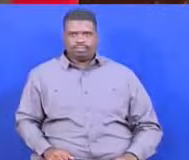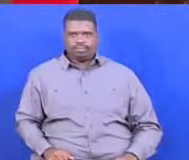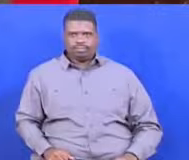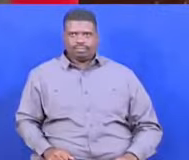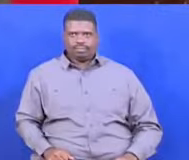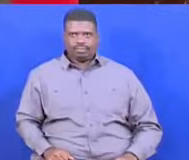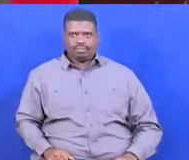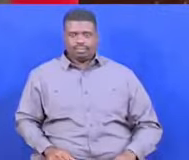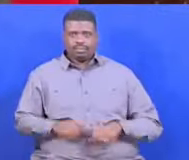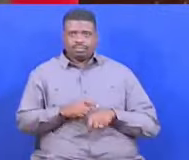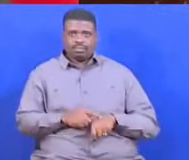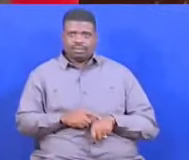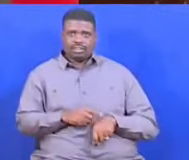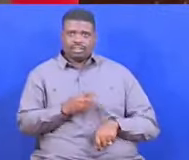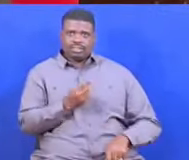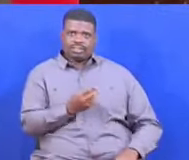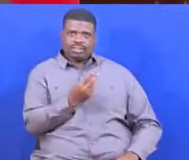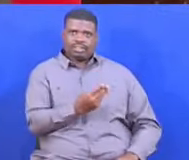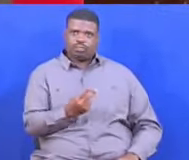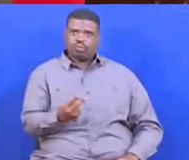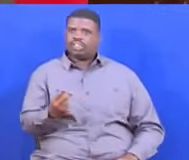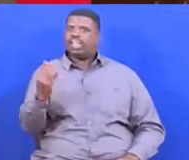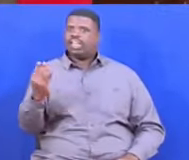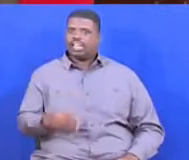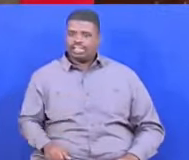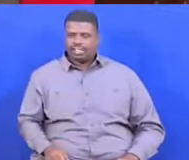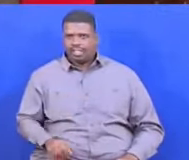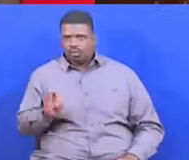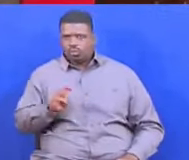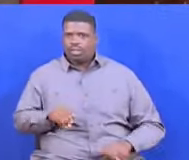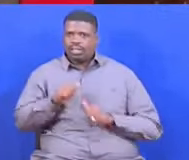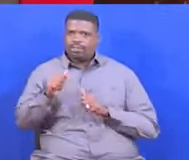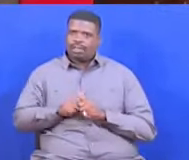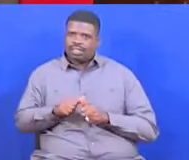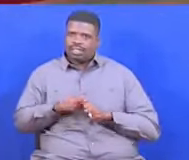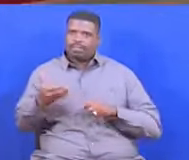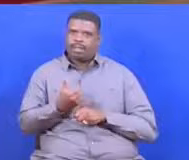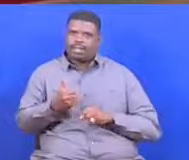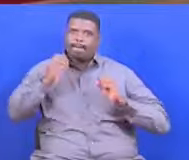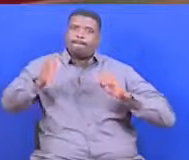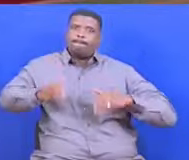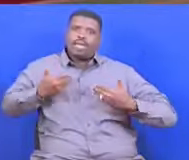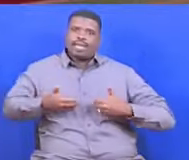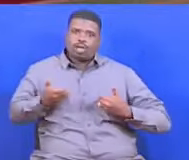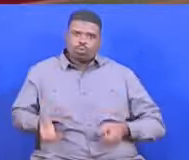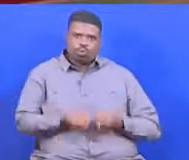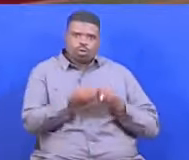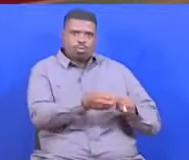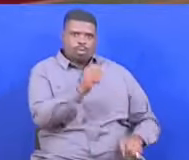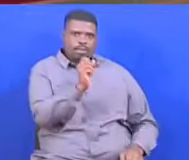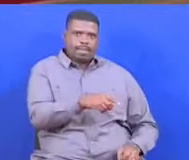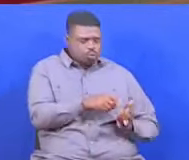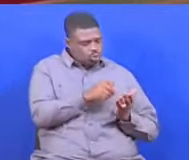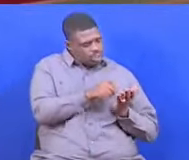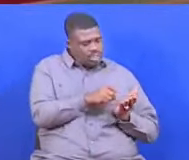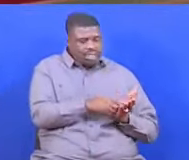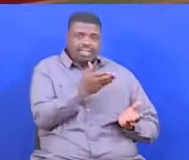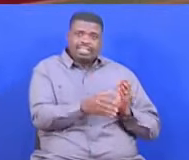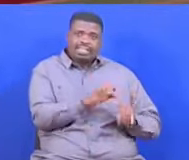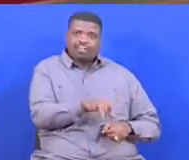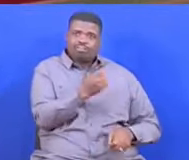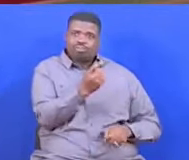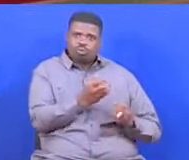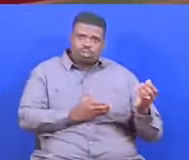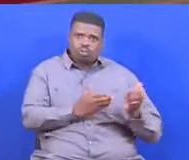mwaka 2023-24, wilaya ya Makete ilipata upendeleo wa kupewa mbegu za ngano tani 1000